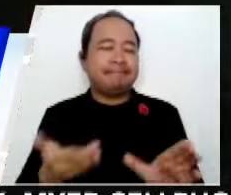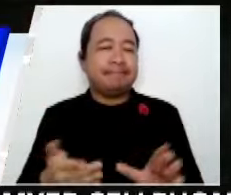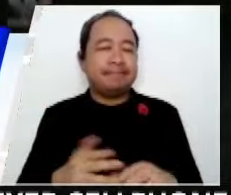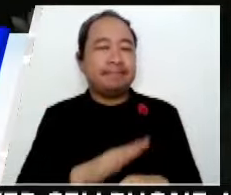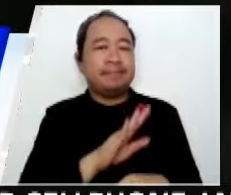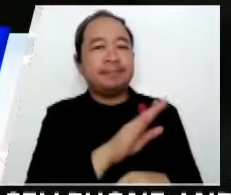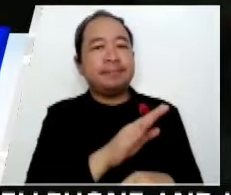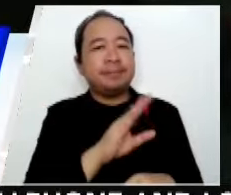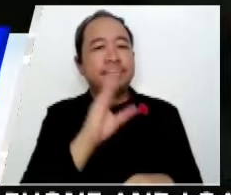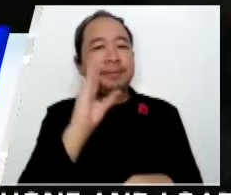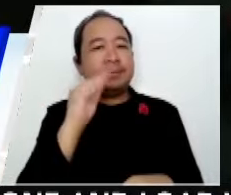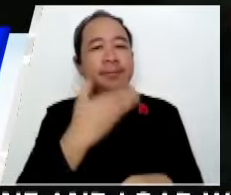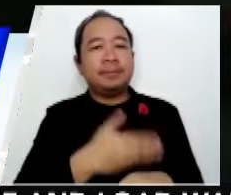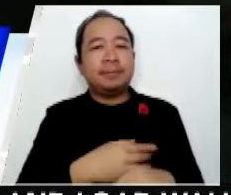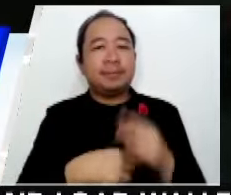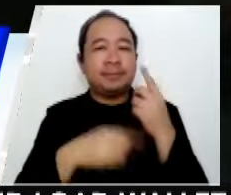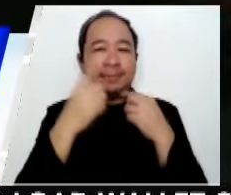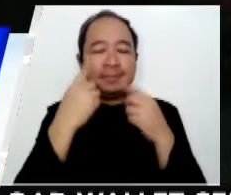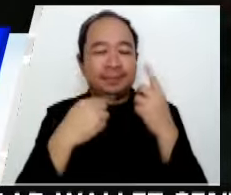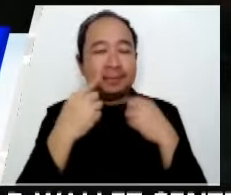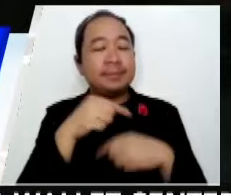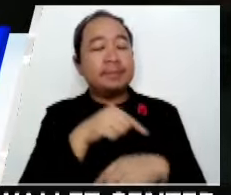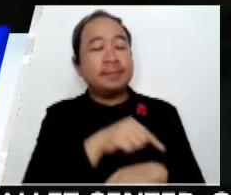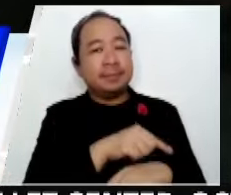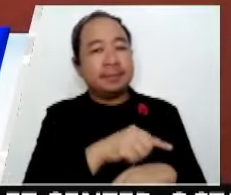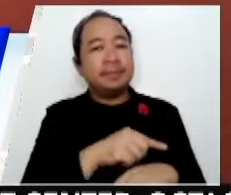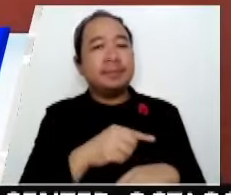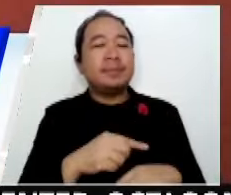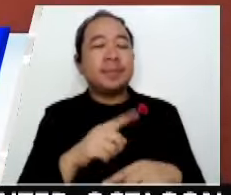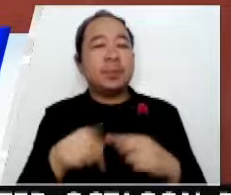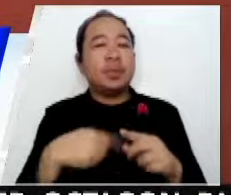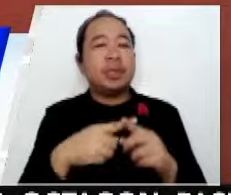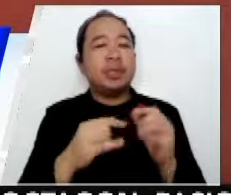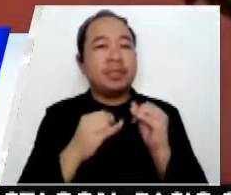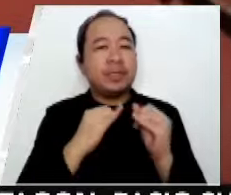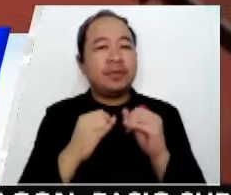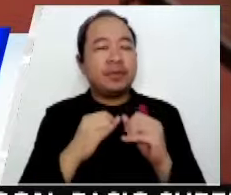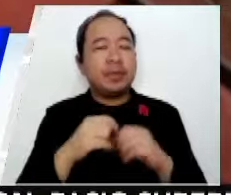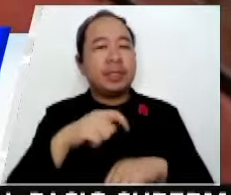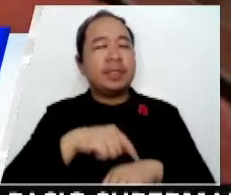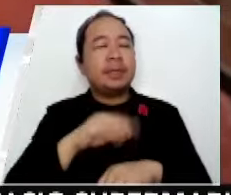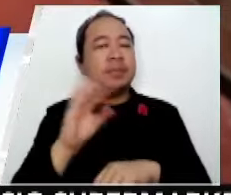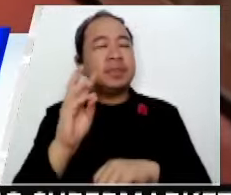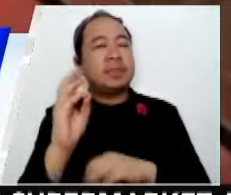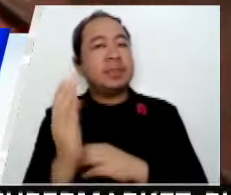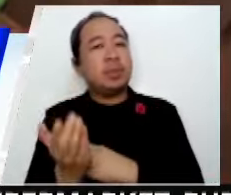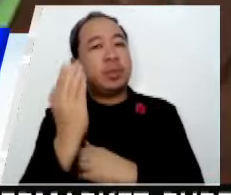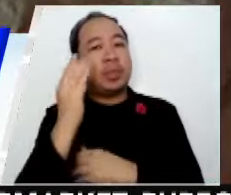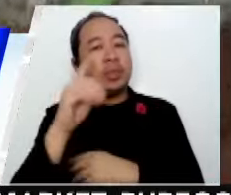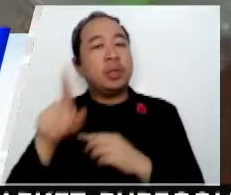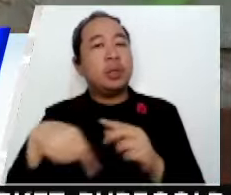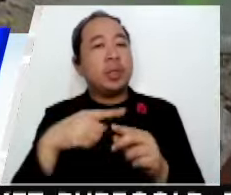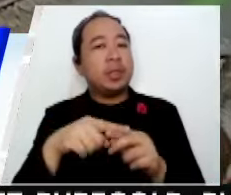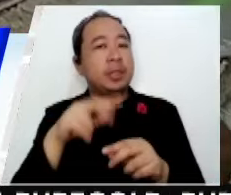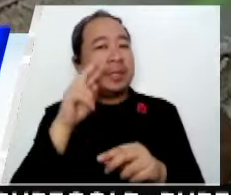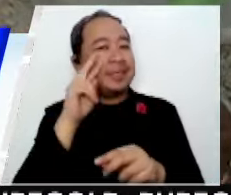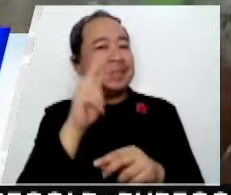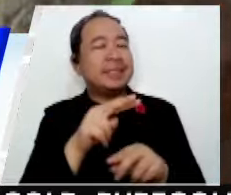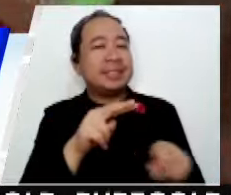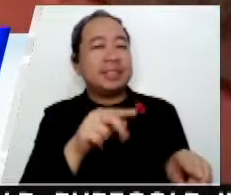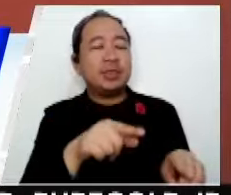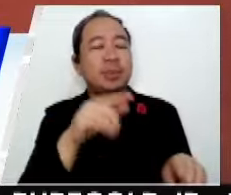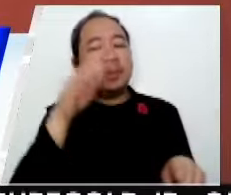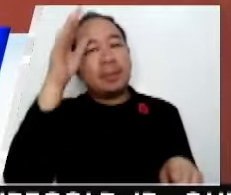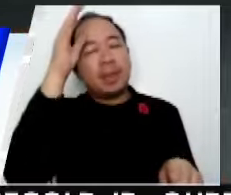Airman First Class Jaron Silapan nang aming makausap. Alas 6 ng umaga nang masisid ni Jaron ang ama na wala nang malay sa silong ng